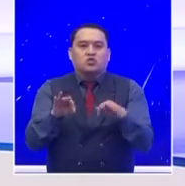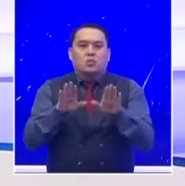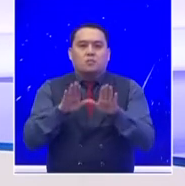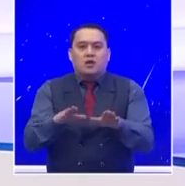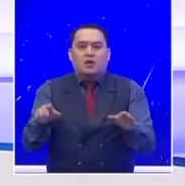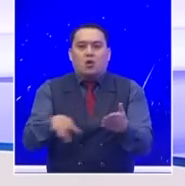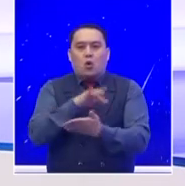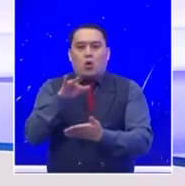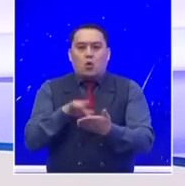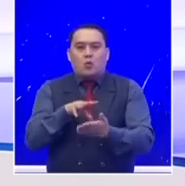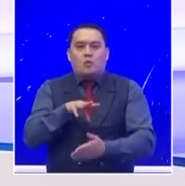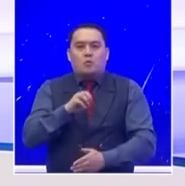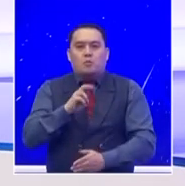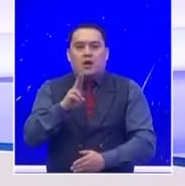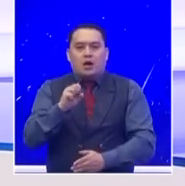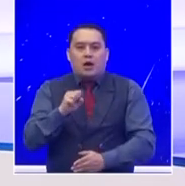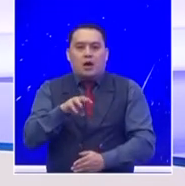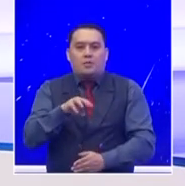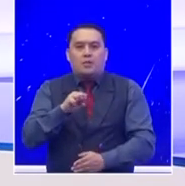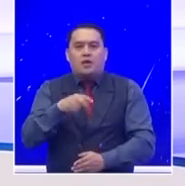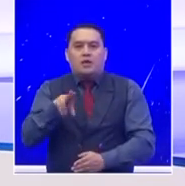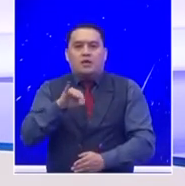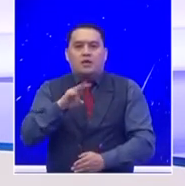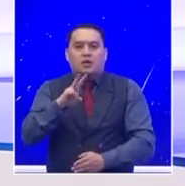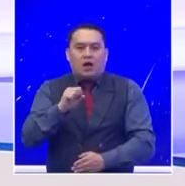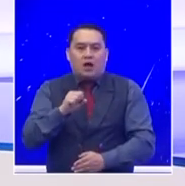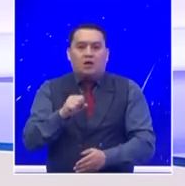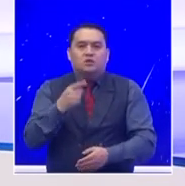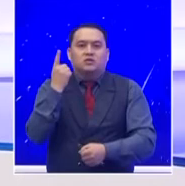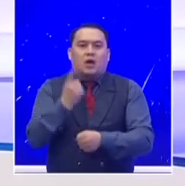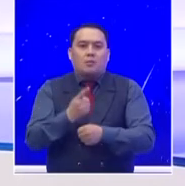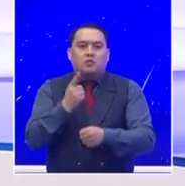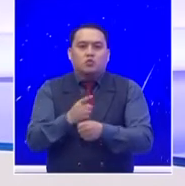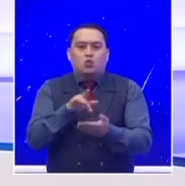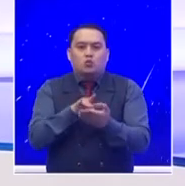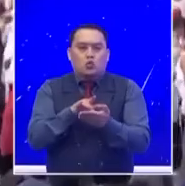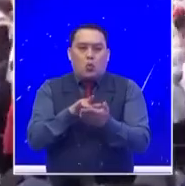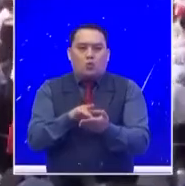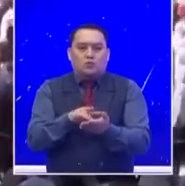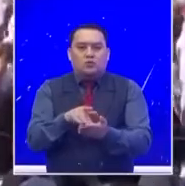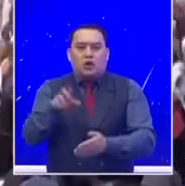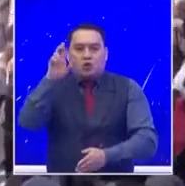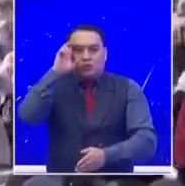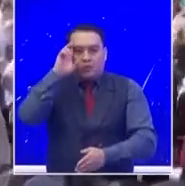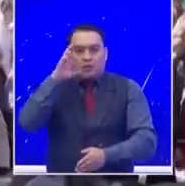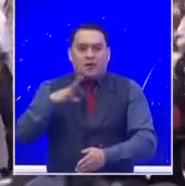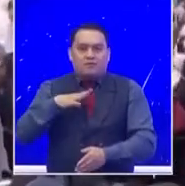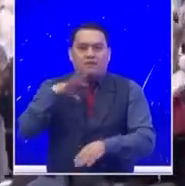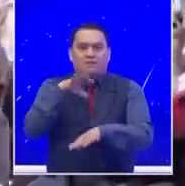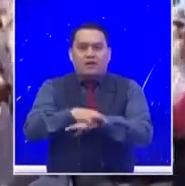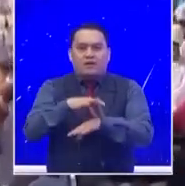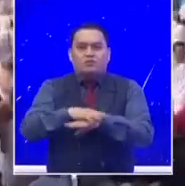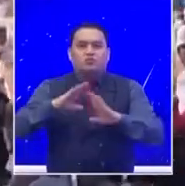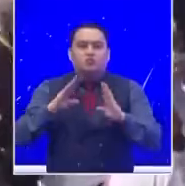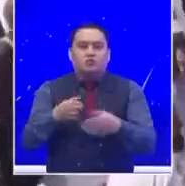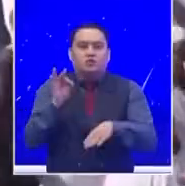мусульман города Мекку и Медину. Кроме того, в королевство запрещен въезд по туристическим визам для граждан стран, в которых были выявлены